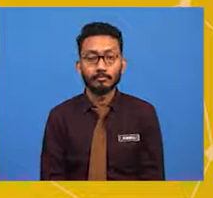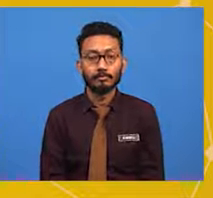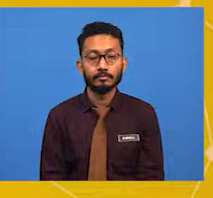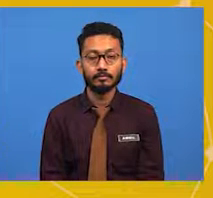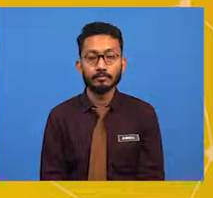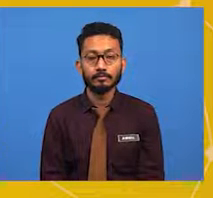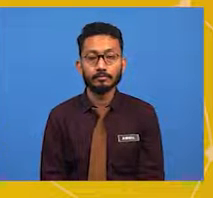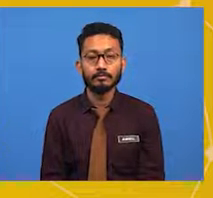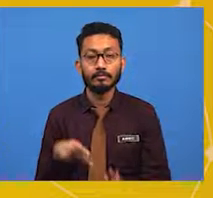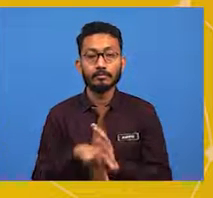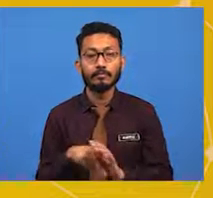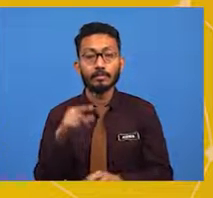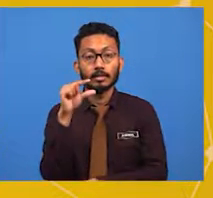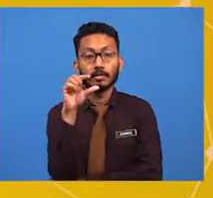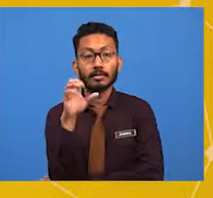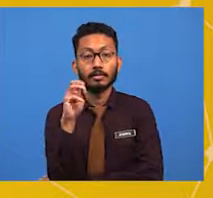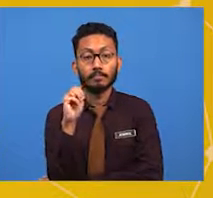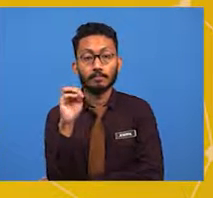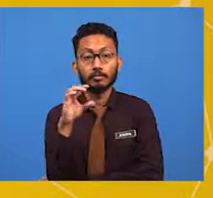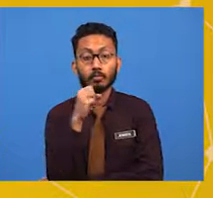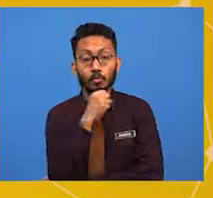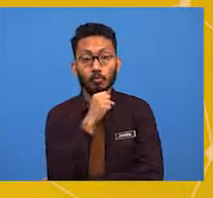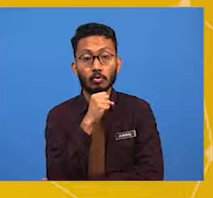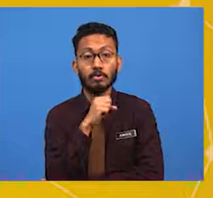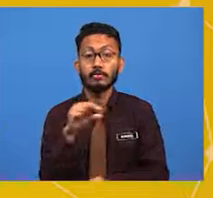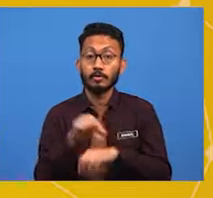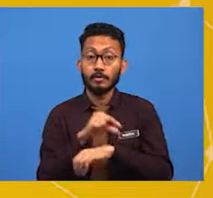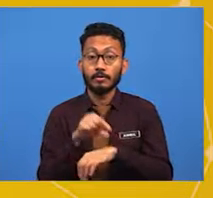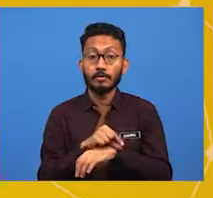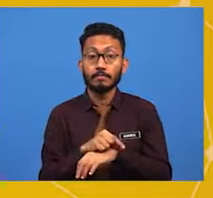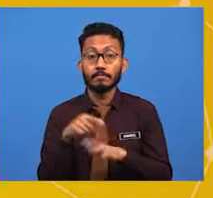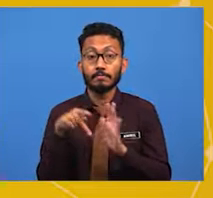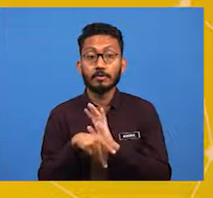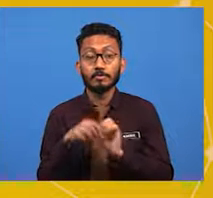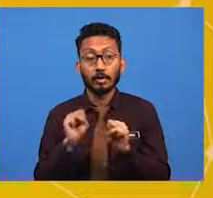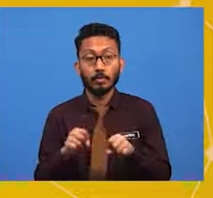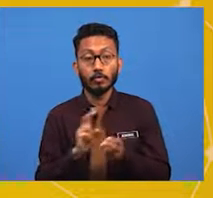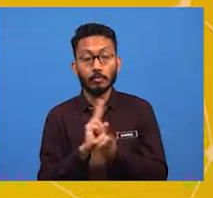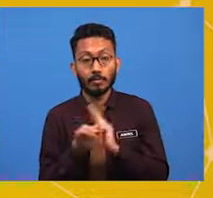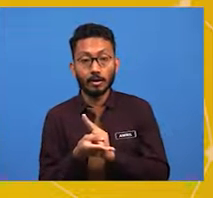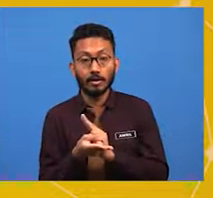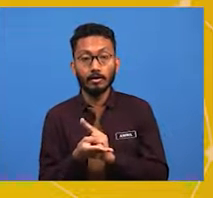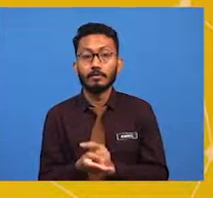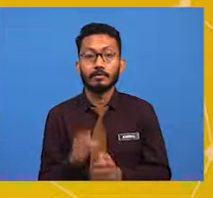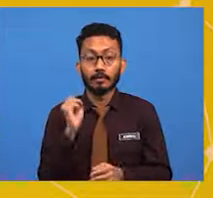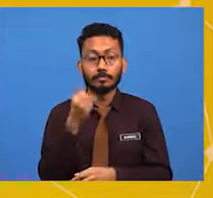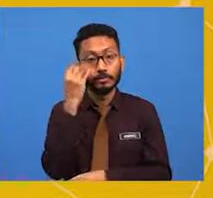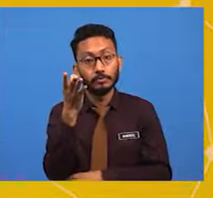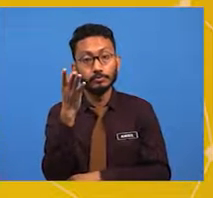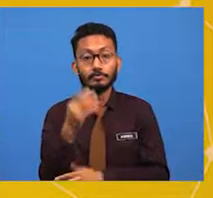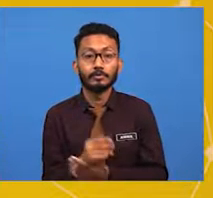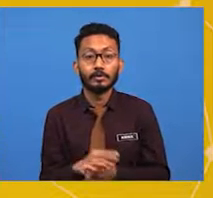Pengecam umur digunakan sebagai pemboleh ubah yang diisytiharkan dan nilai yang